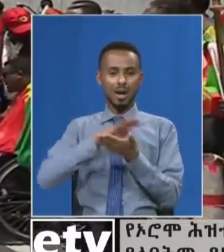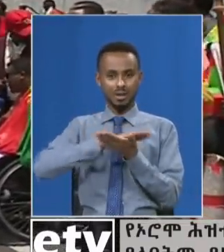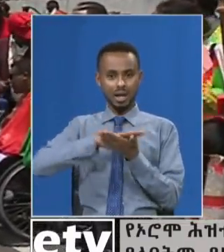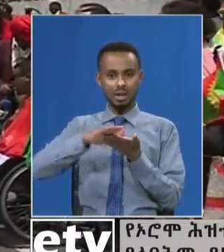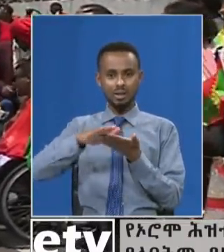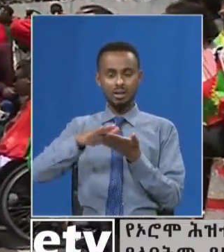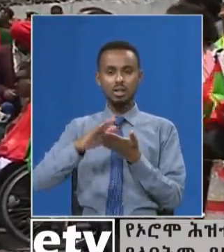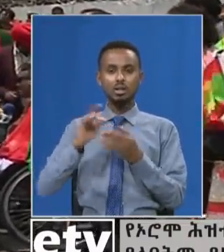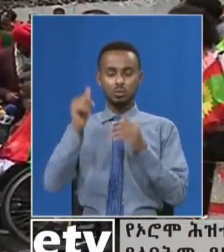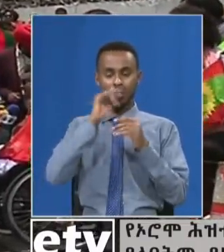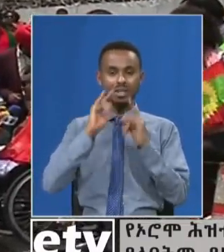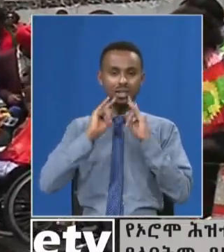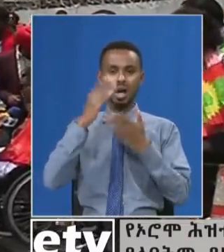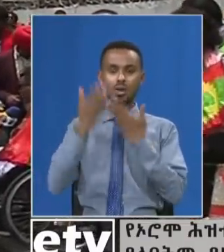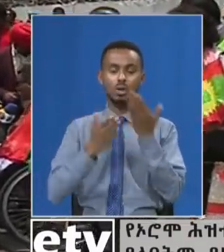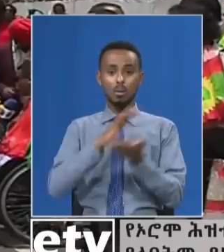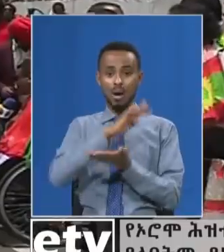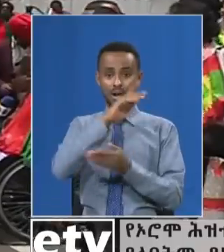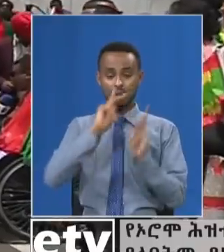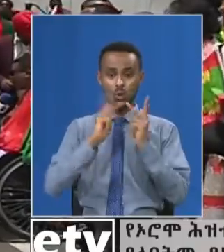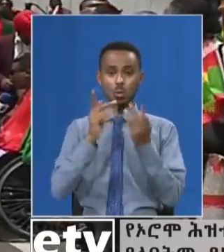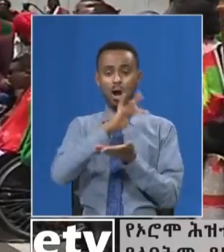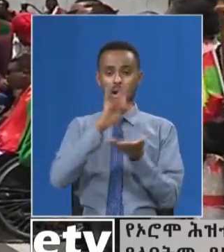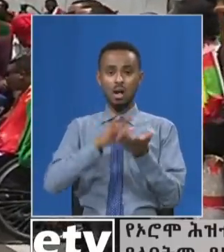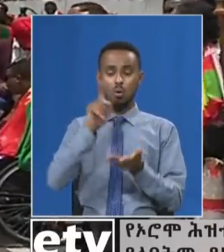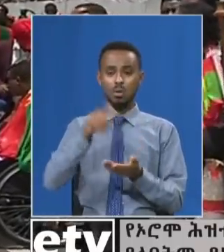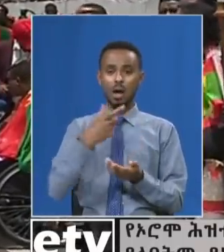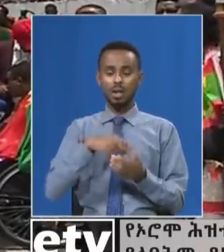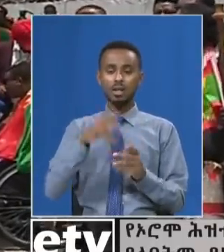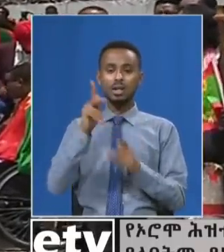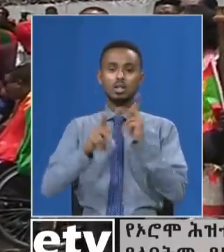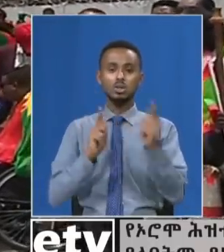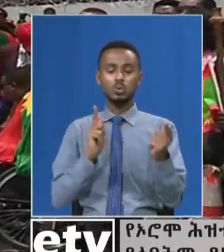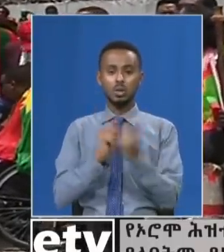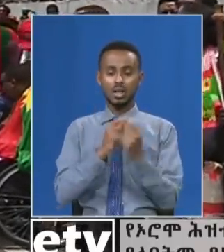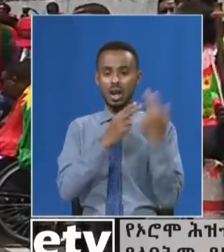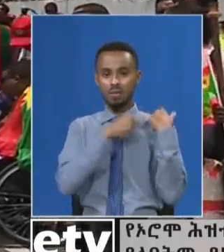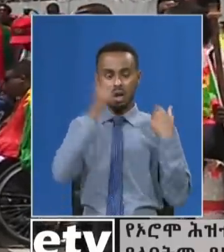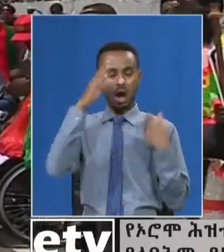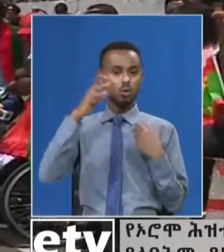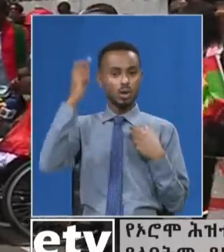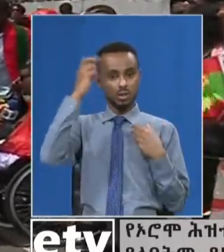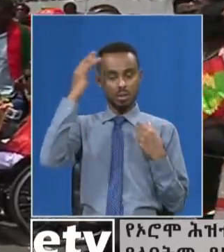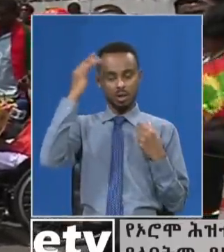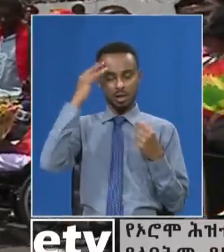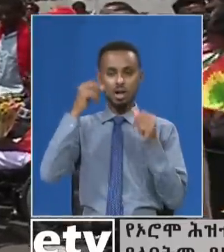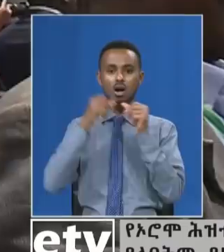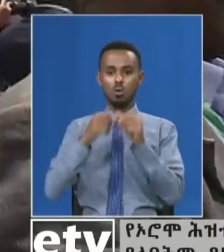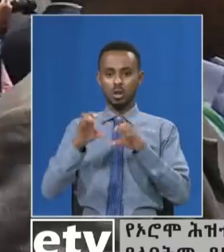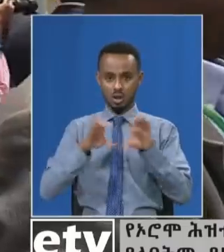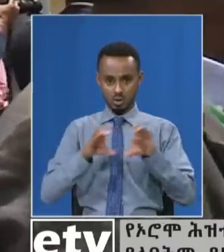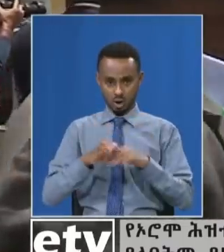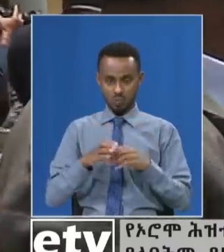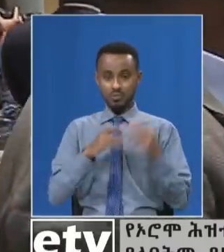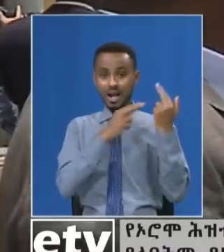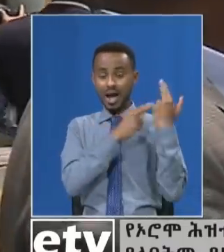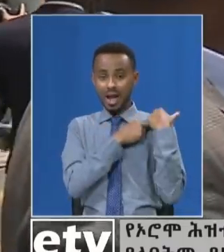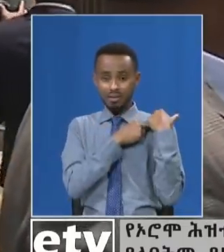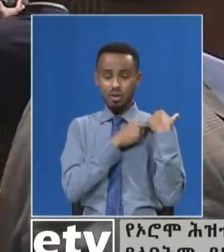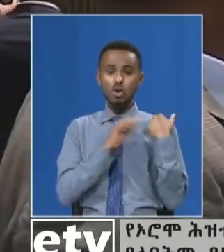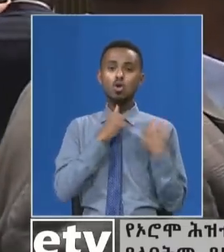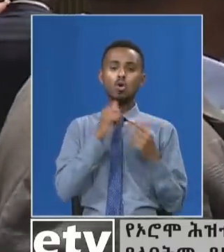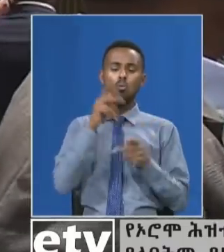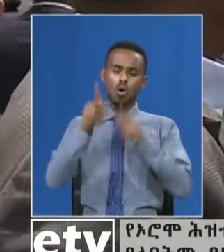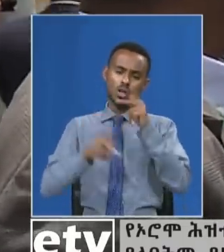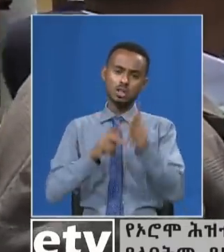ለማጣራት ኢዚያ ከፓርቲው ማዕከላዊ ኮሚቴ አባልና ህዝብ ግንኙነት ኃላፊ አቶ ቀጀላ መርዳሳ ጋር ቆይታ አድርጓል። ኃላፊው